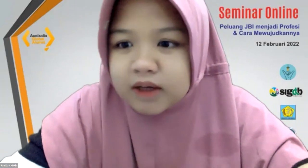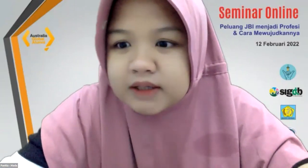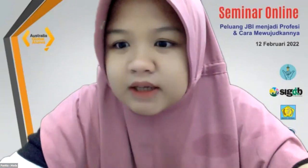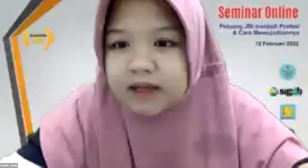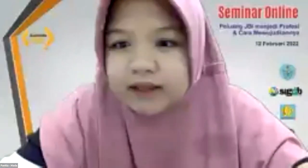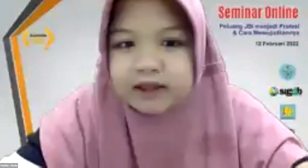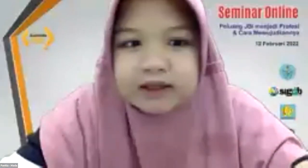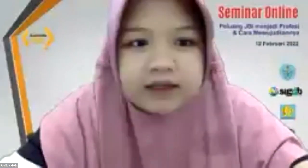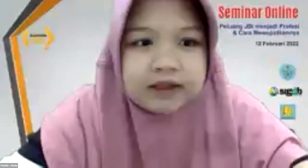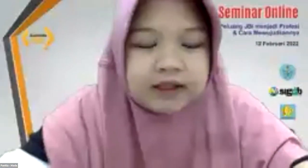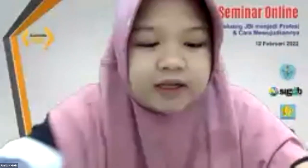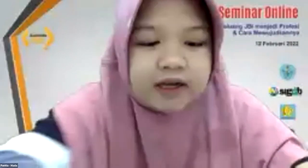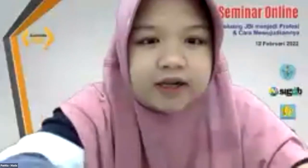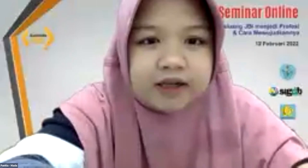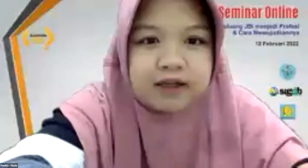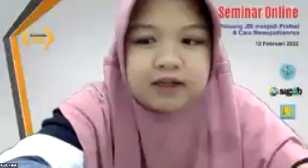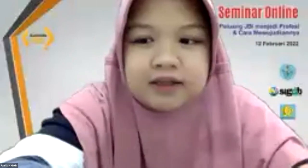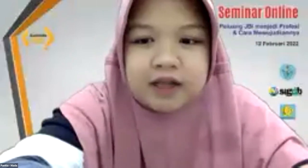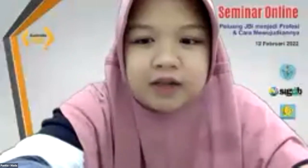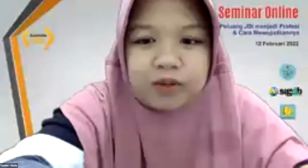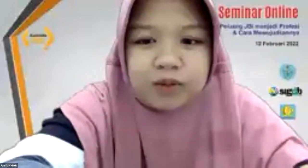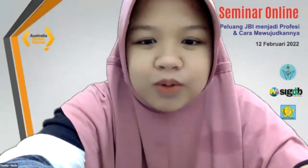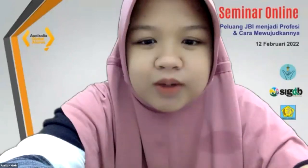kemungkinan pikir-pikir oksigen